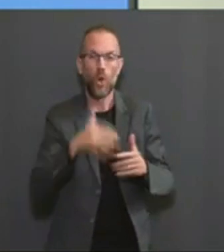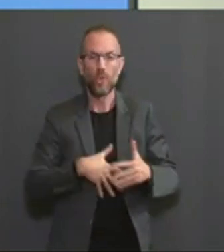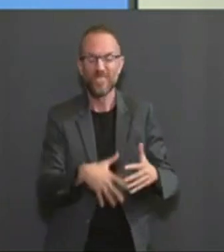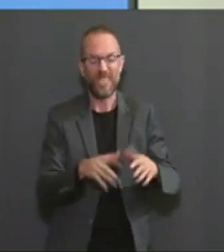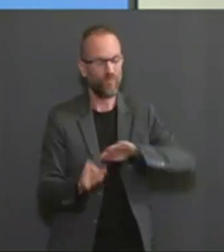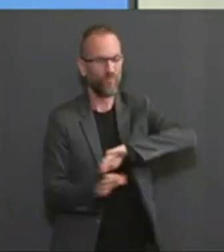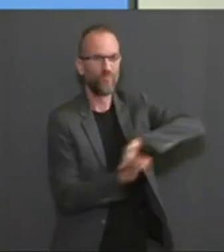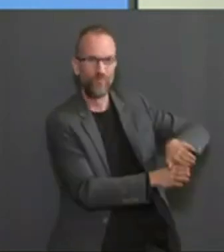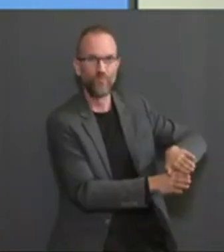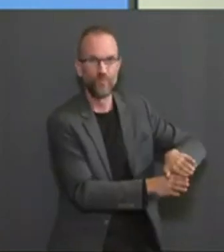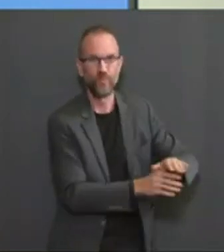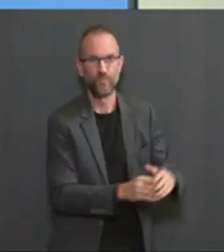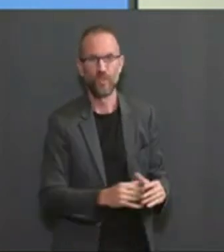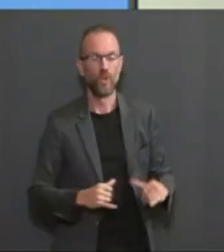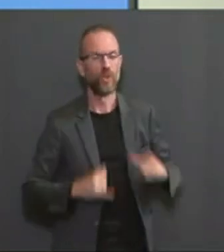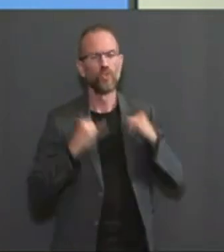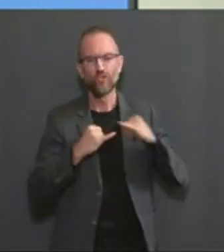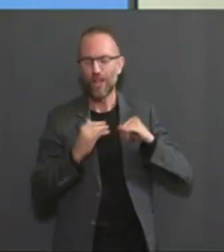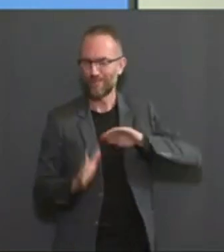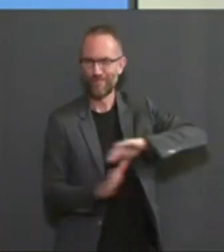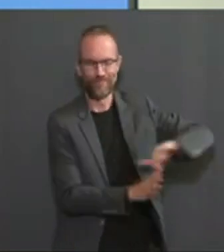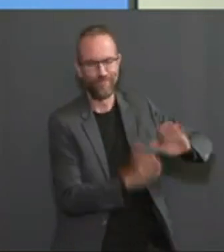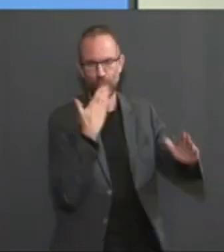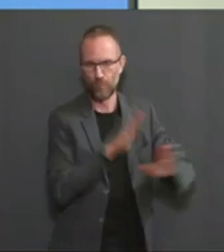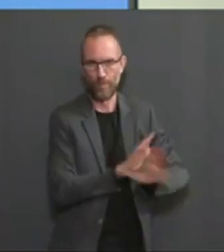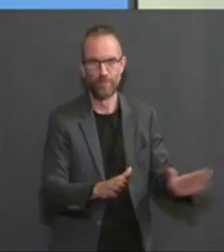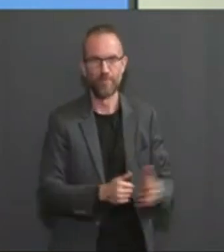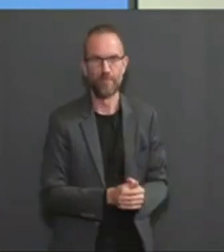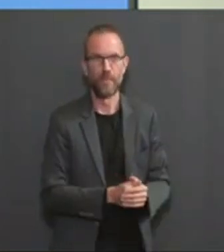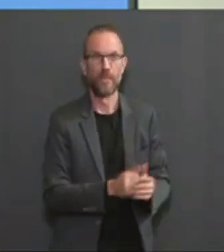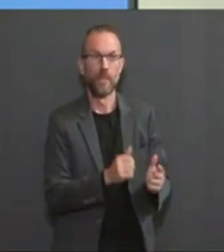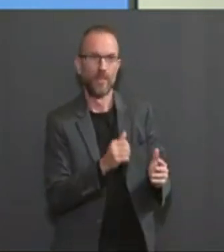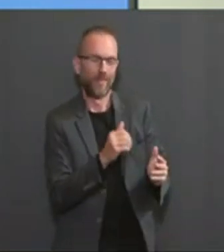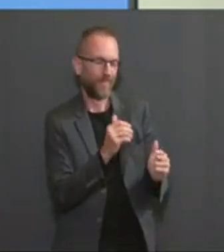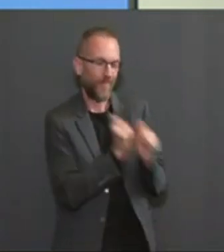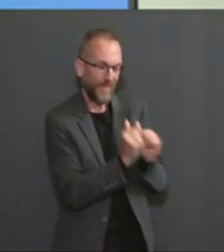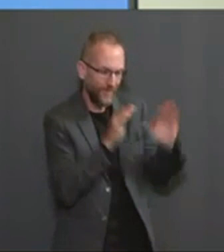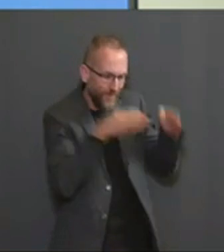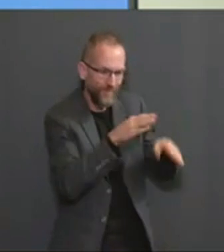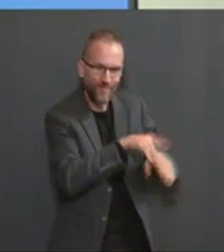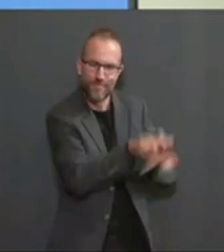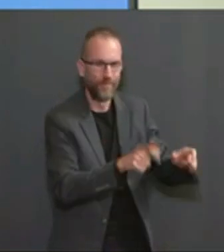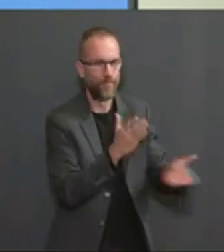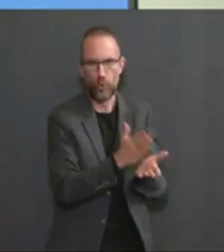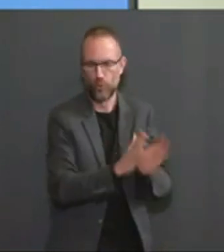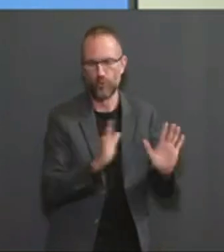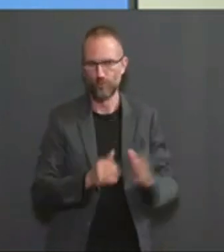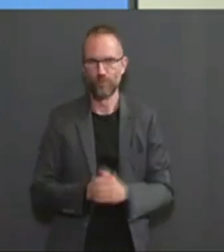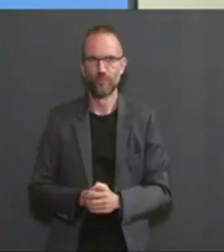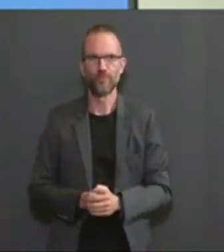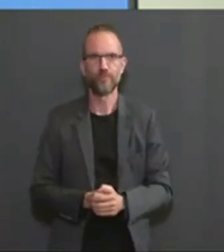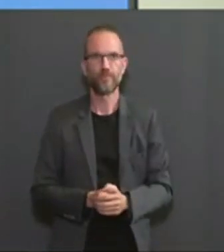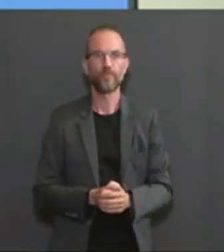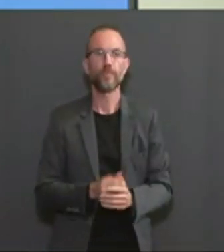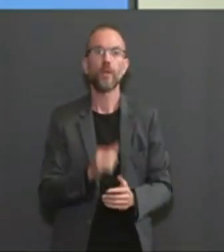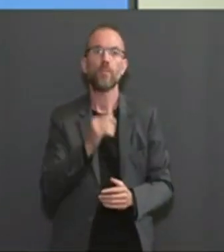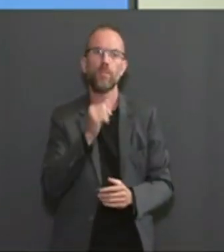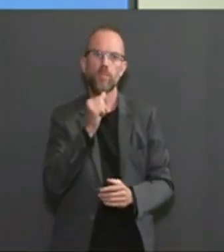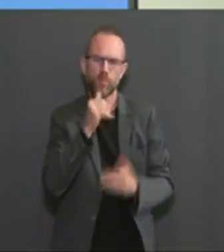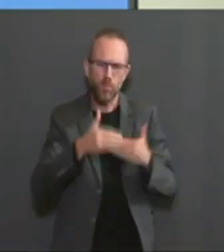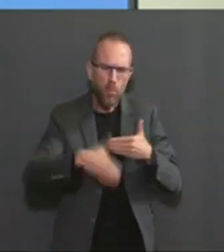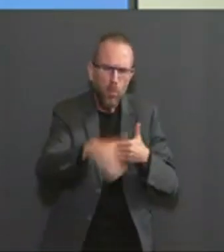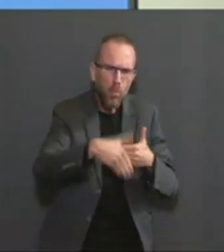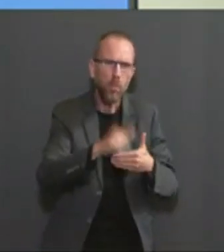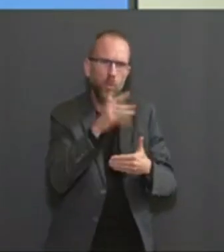jeunes enfants, des premiers tests. Il y a des études qui vont commencer, au vu de l'impact favorable du